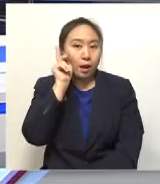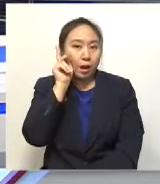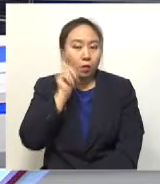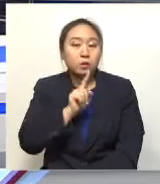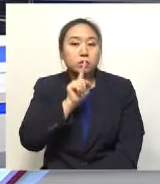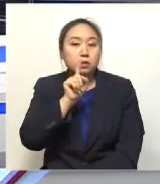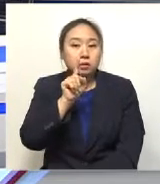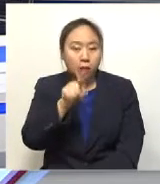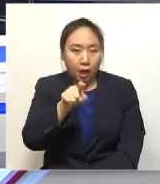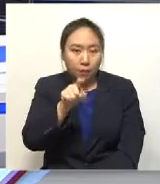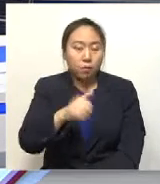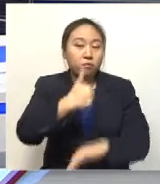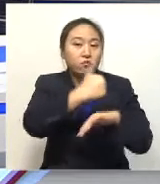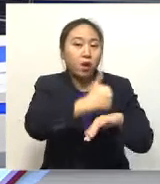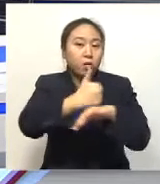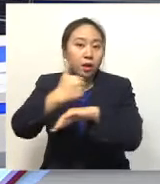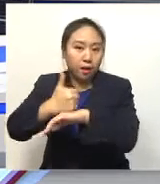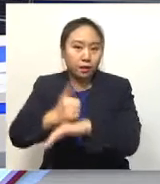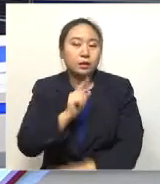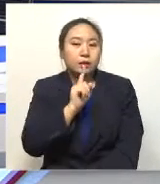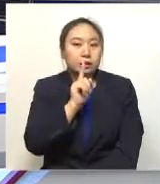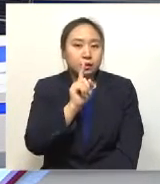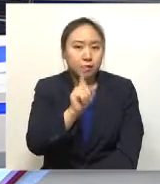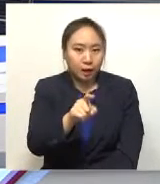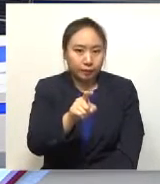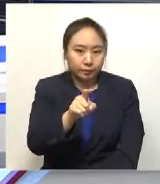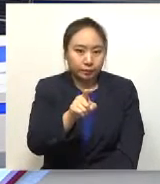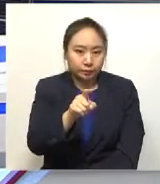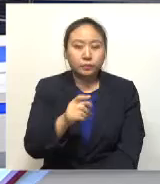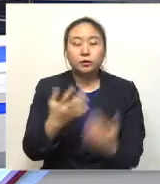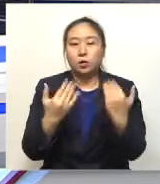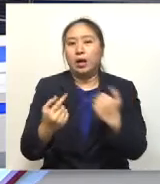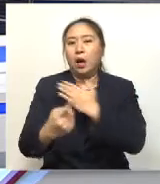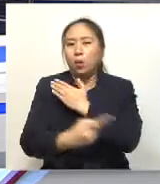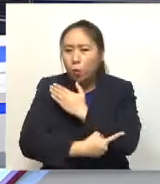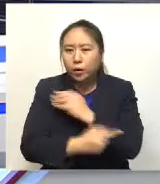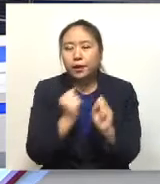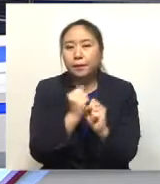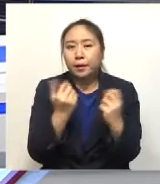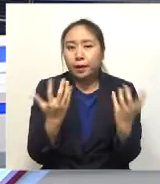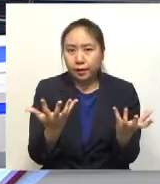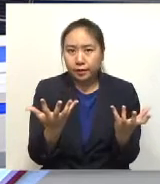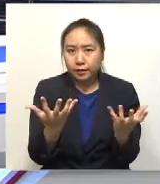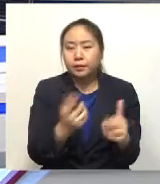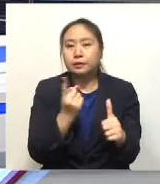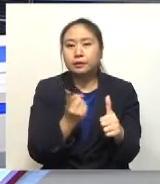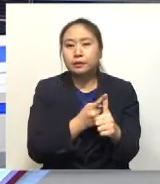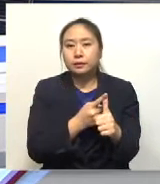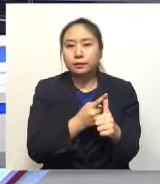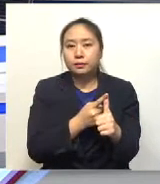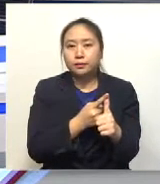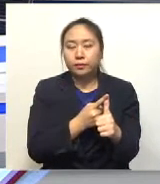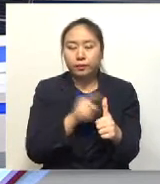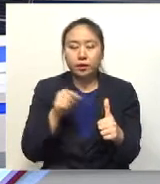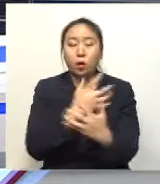ามกับคนที่อยู่ในฝ่ายบริหารต่างๆว่ามาตรการต่างๆในการเอาผิดลงโทษเนี่ยจะทำยังไงหนึ่งประเด็นก็คือเรื่อง